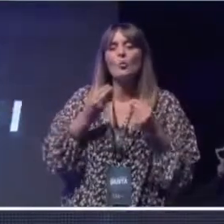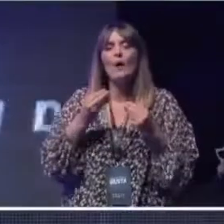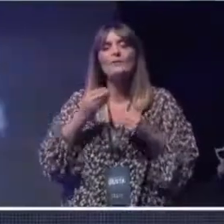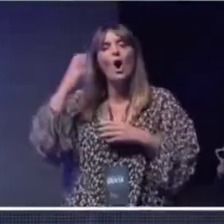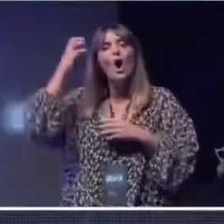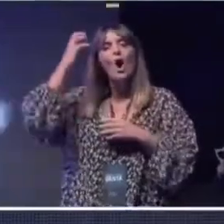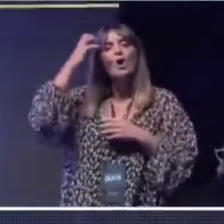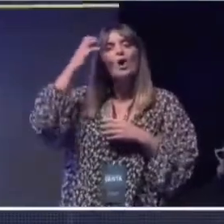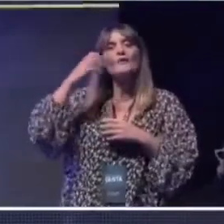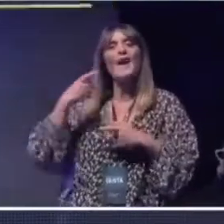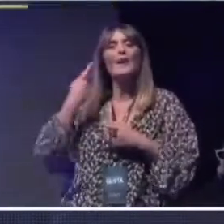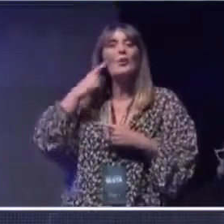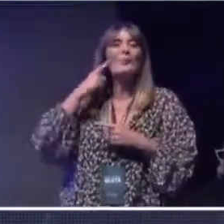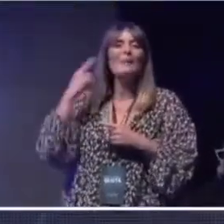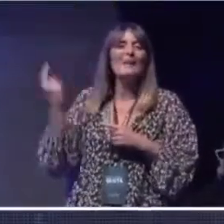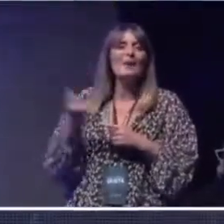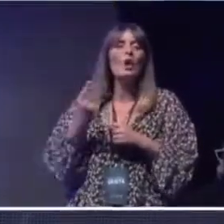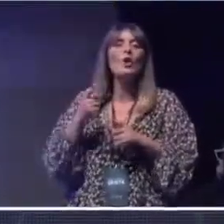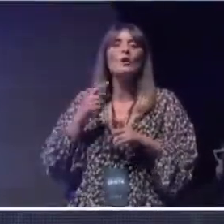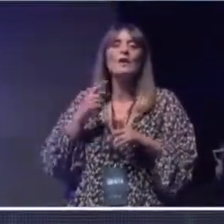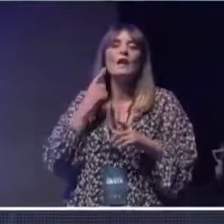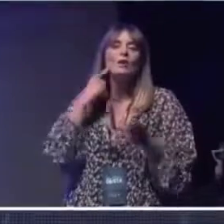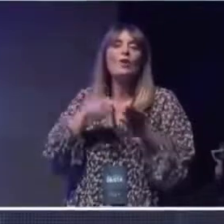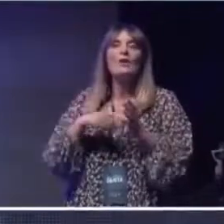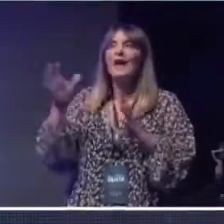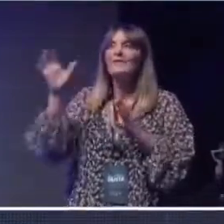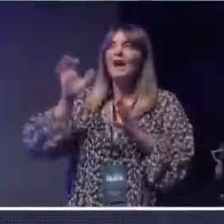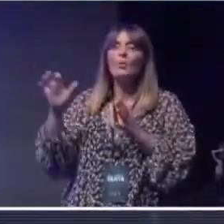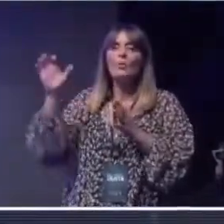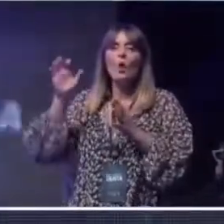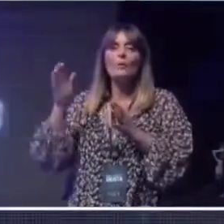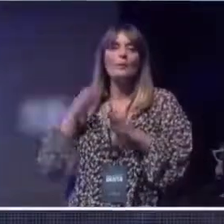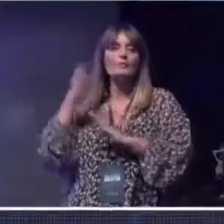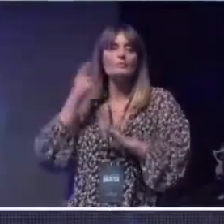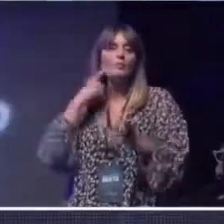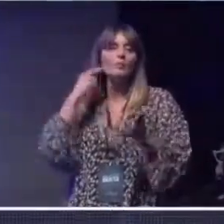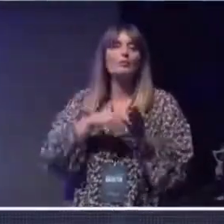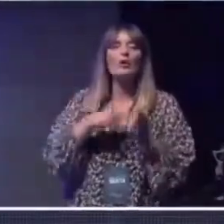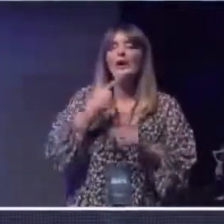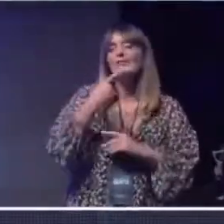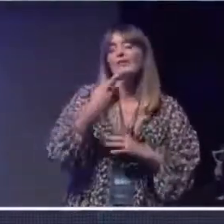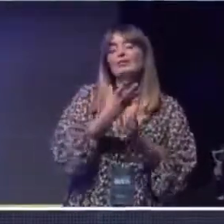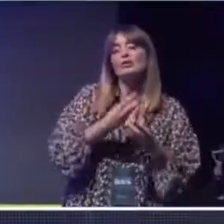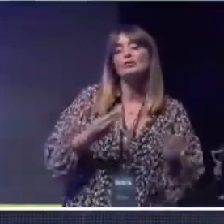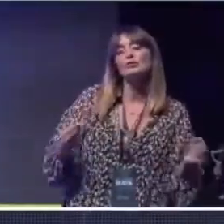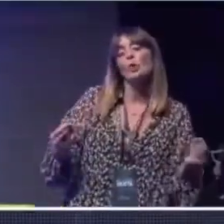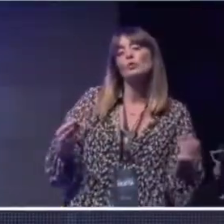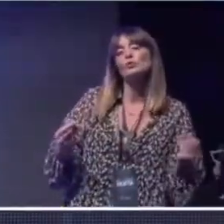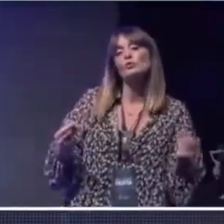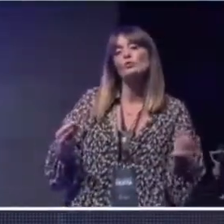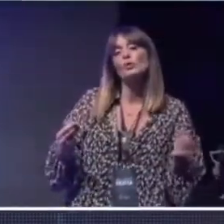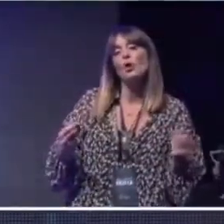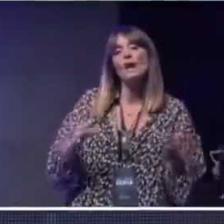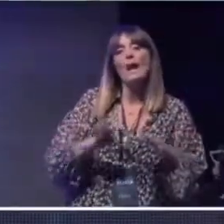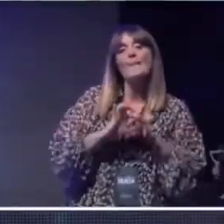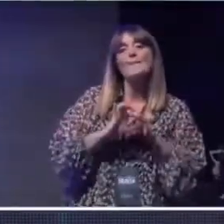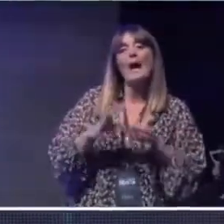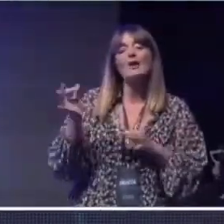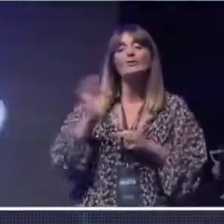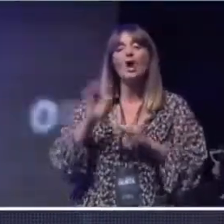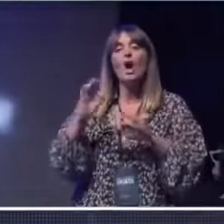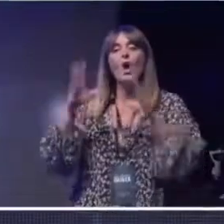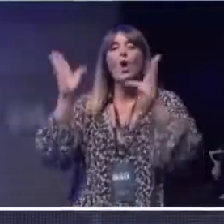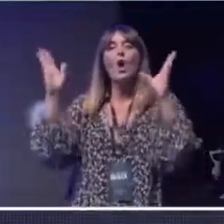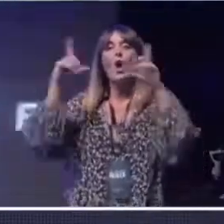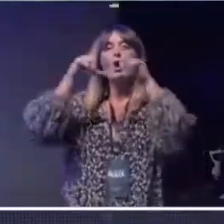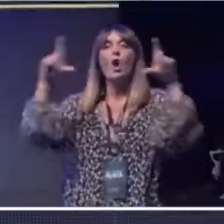migliori tornava dall'Europa e diceva la soluzione è o il condizionatore o la pace, oppure spegnere per 4 ore al giorno